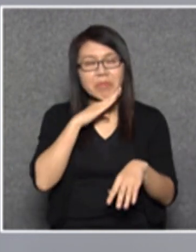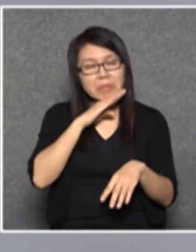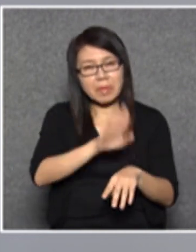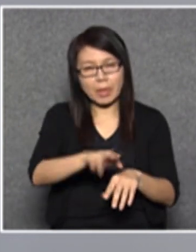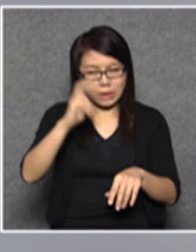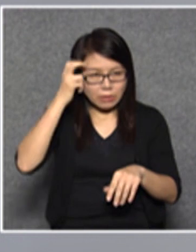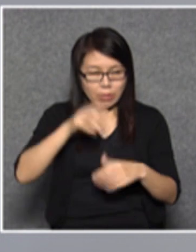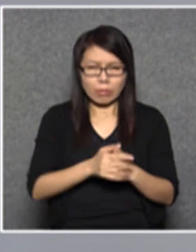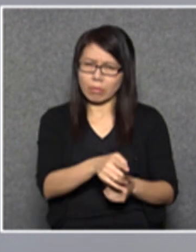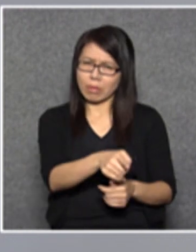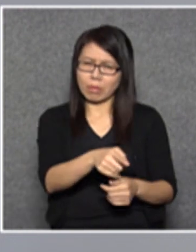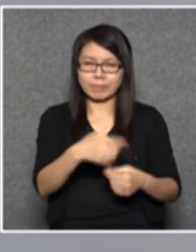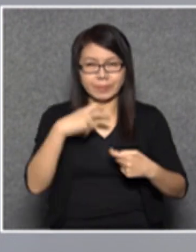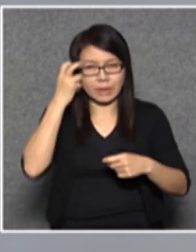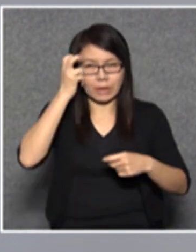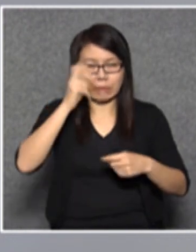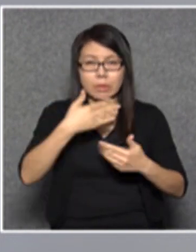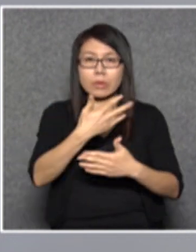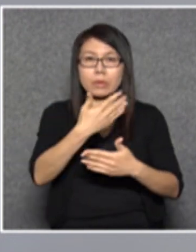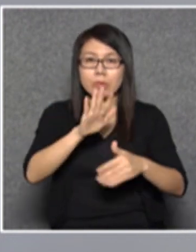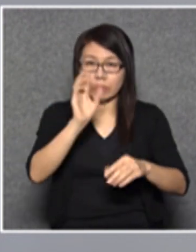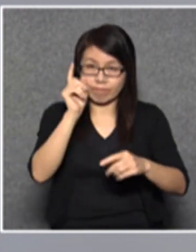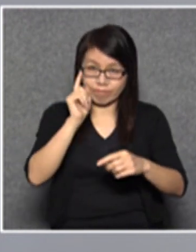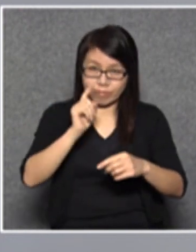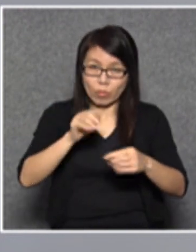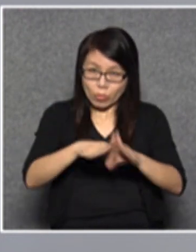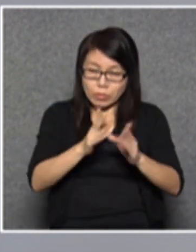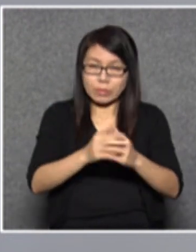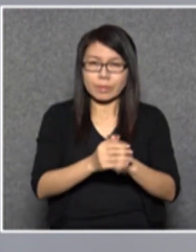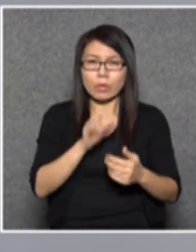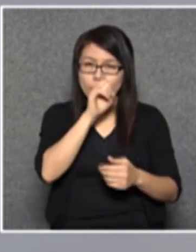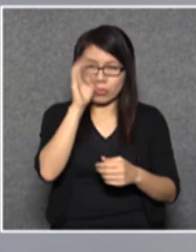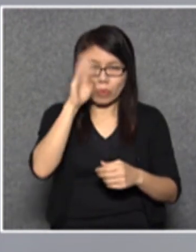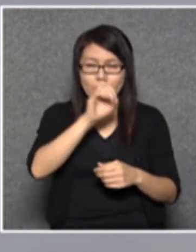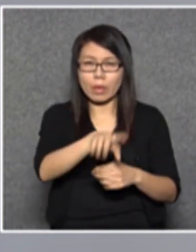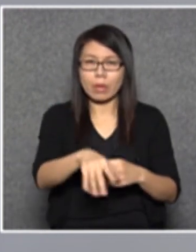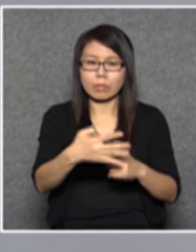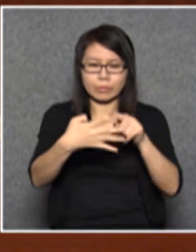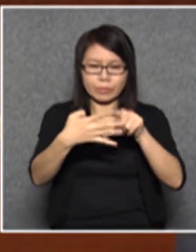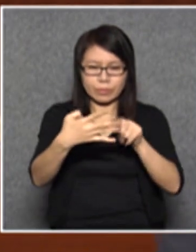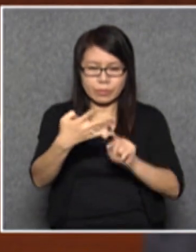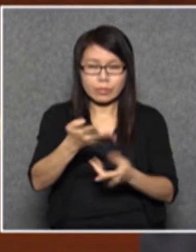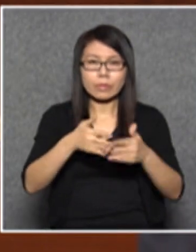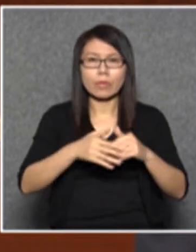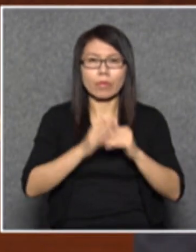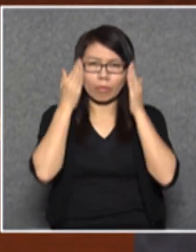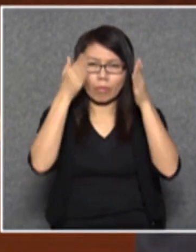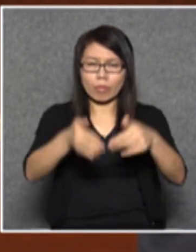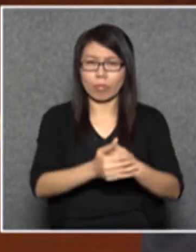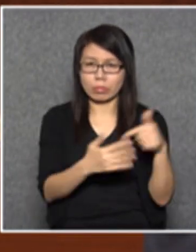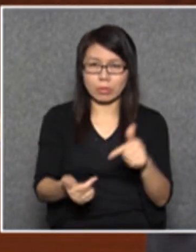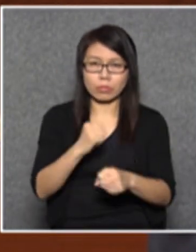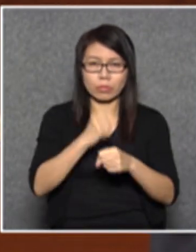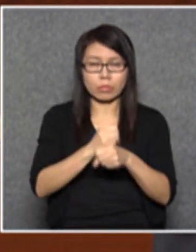我想問一下，你覺得你嘅研究到幾時？亦都想問一下，頭先你所講嘅所有四項嘅方向咧，其實都係而家一路做緊嘅工